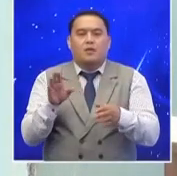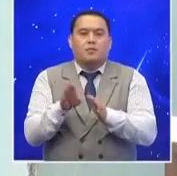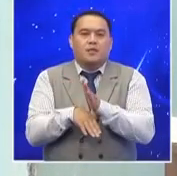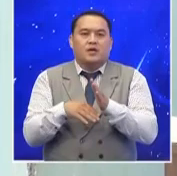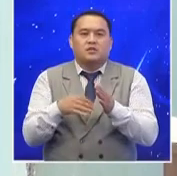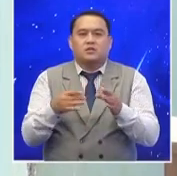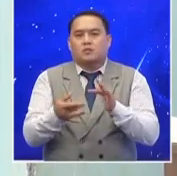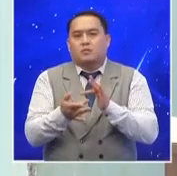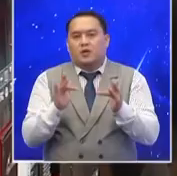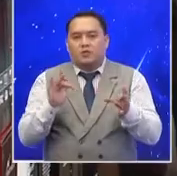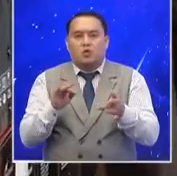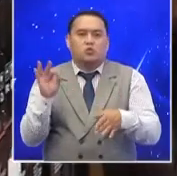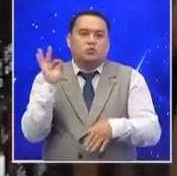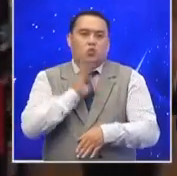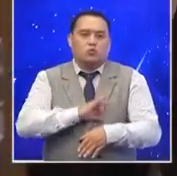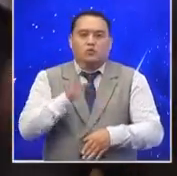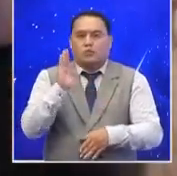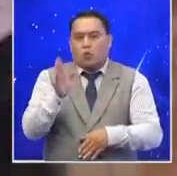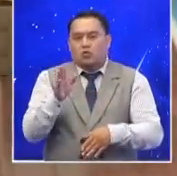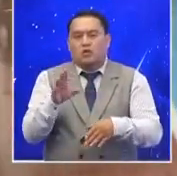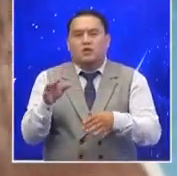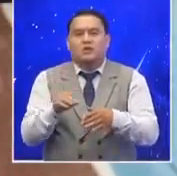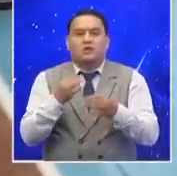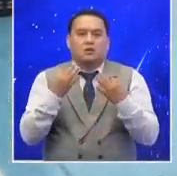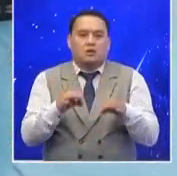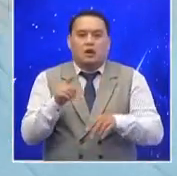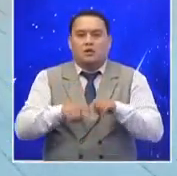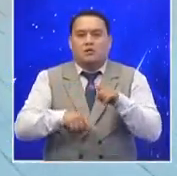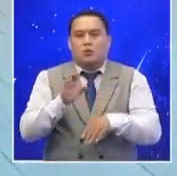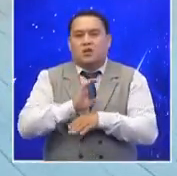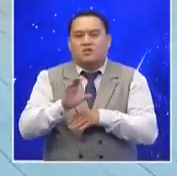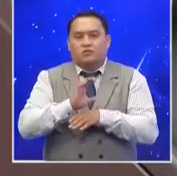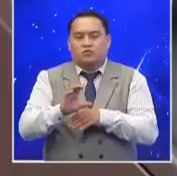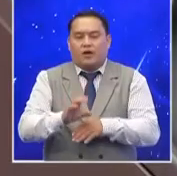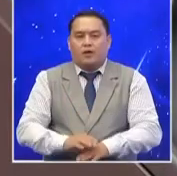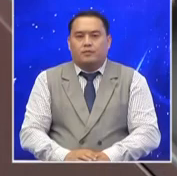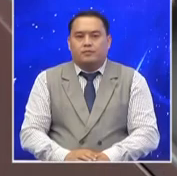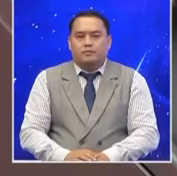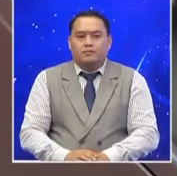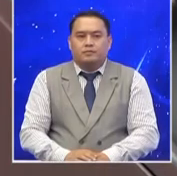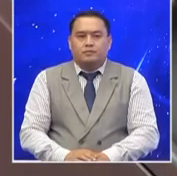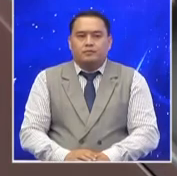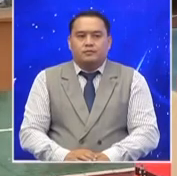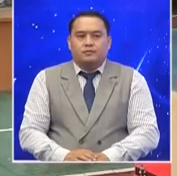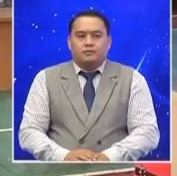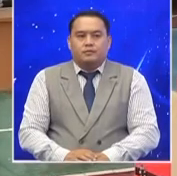интернету. Отмечается, что все оборудование имеет сертификат отечественного производства.